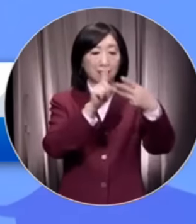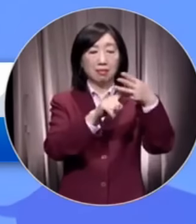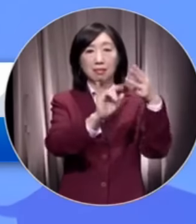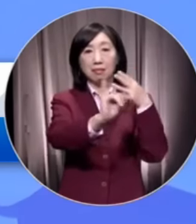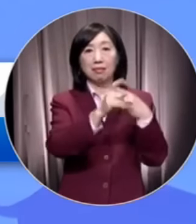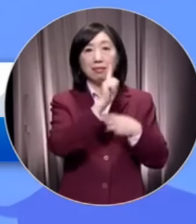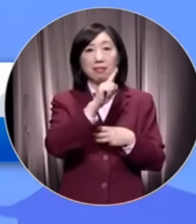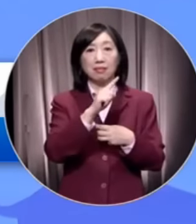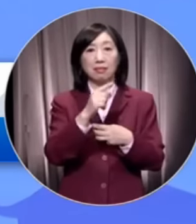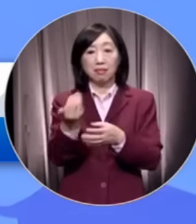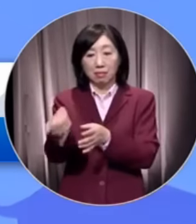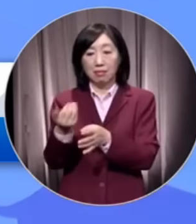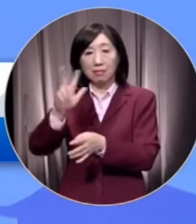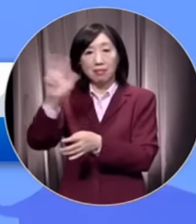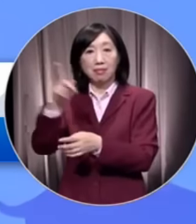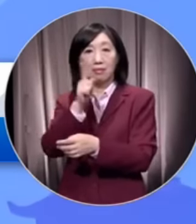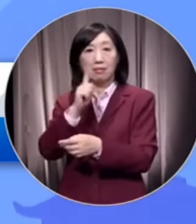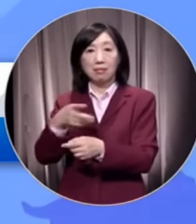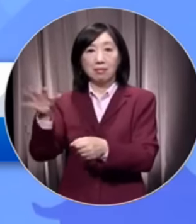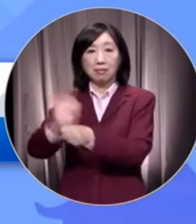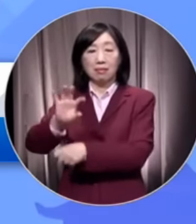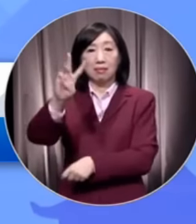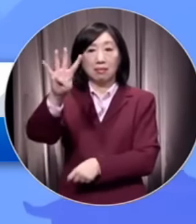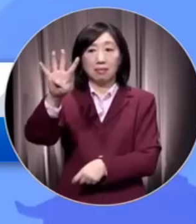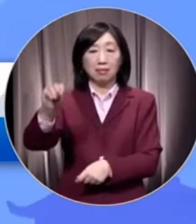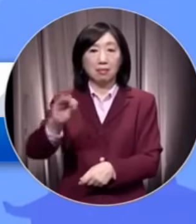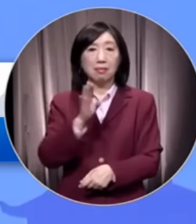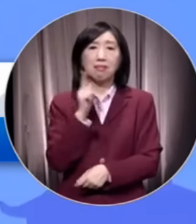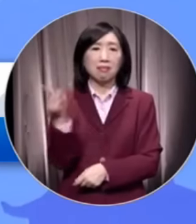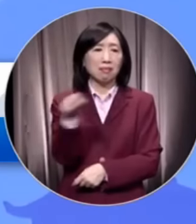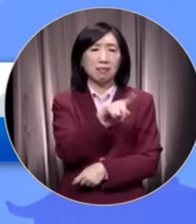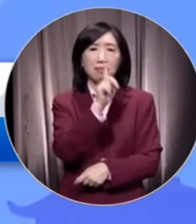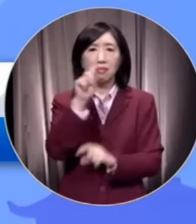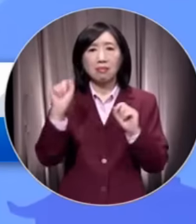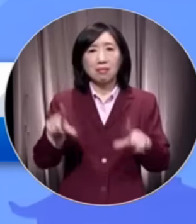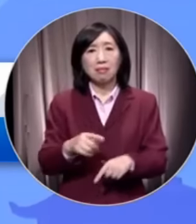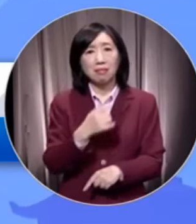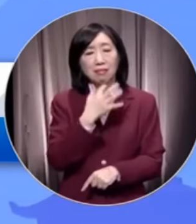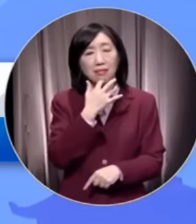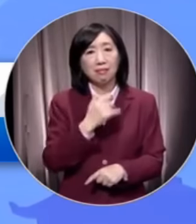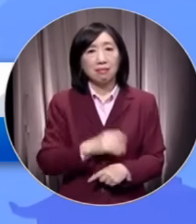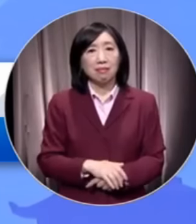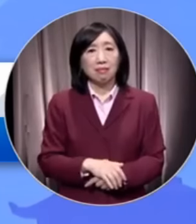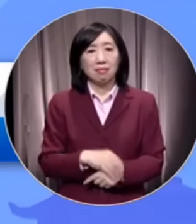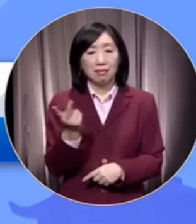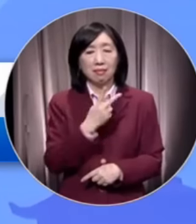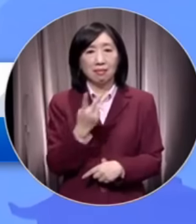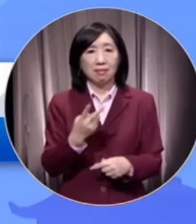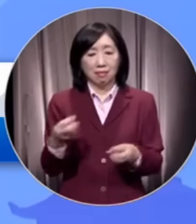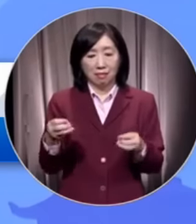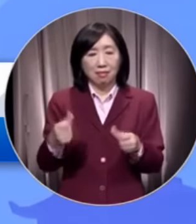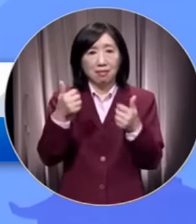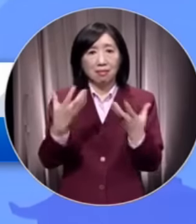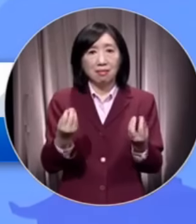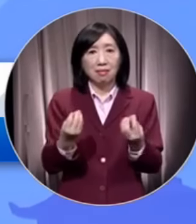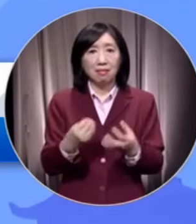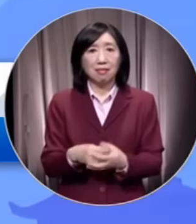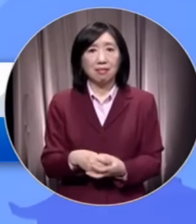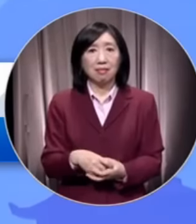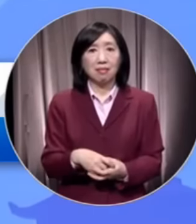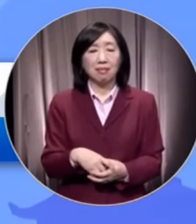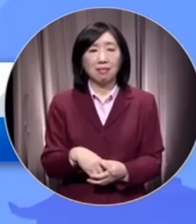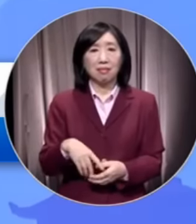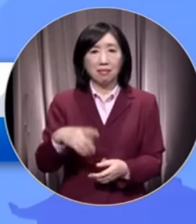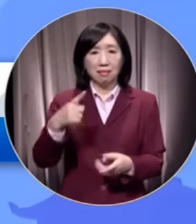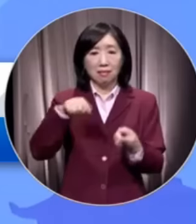天说是4万，可见连基本工资这么重大的政策，你们两个好像也没有谈过，也没有精